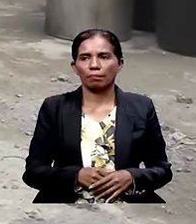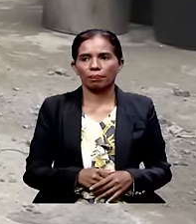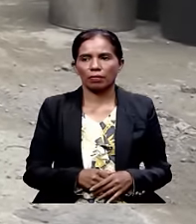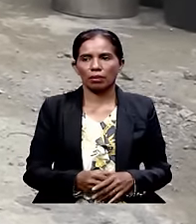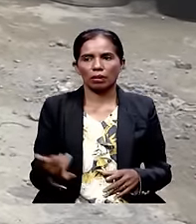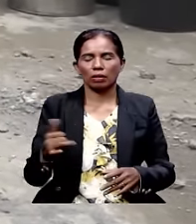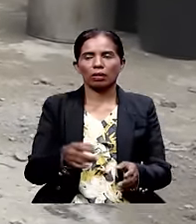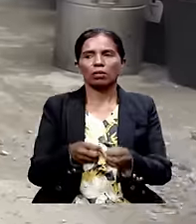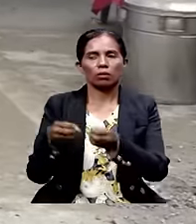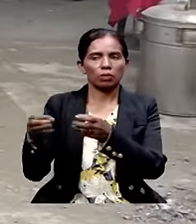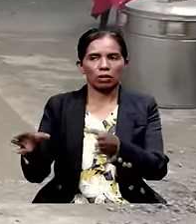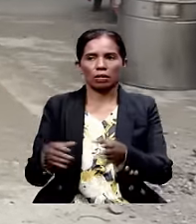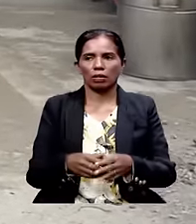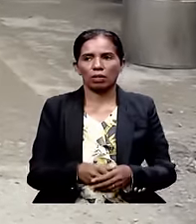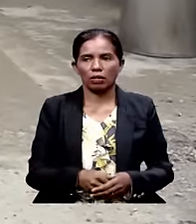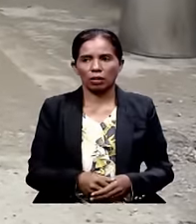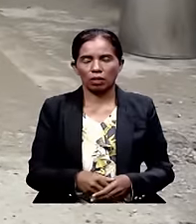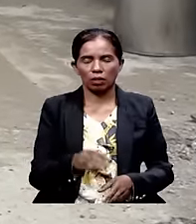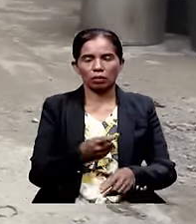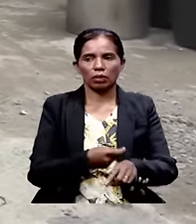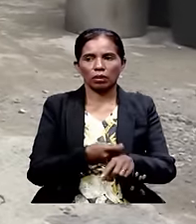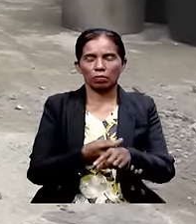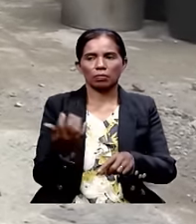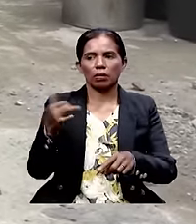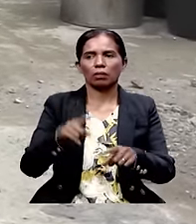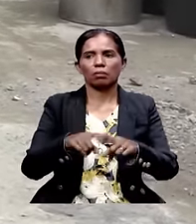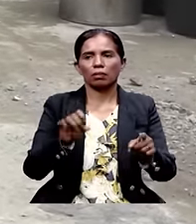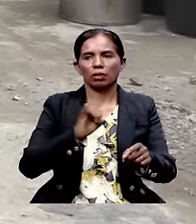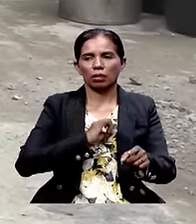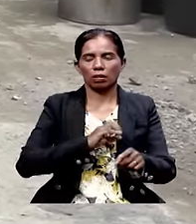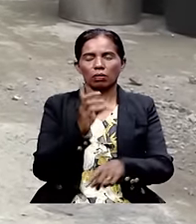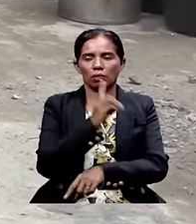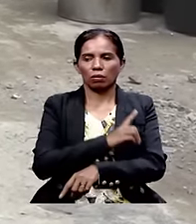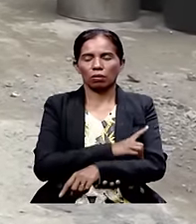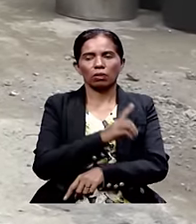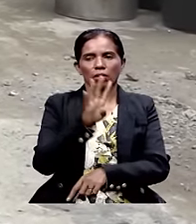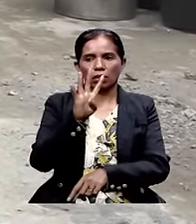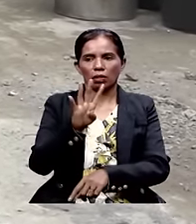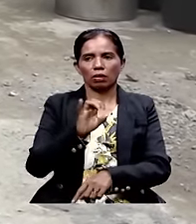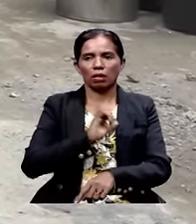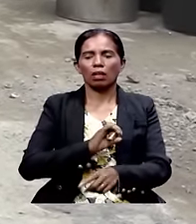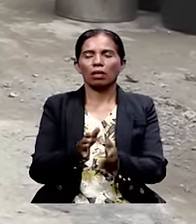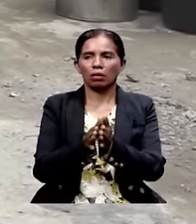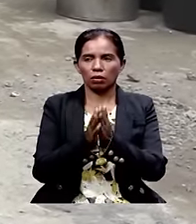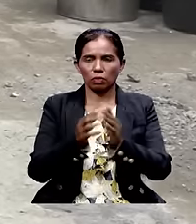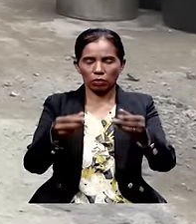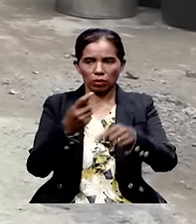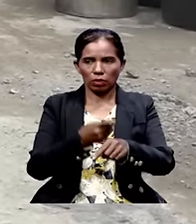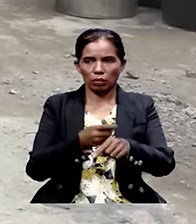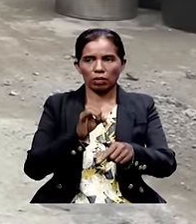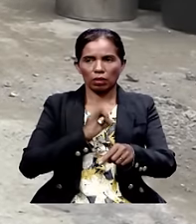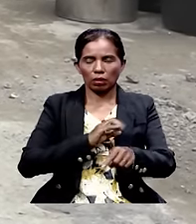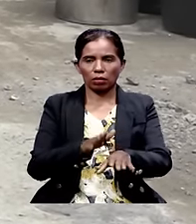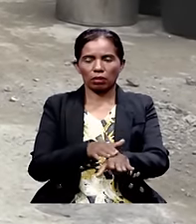Sira larane husik lai ba. Prolonga tempu lai basira. Mai be hau lorong hate. Ho ida ne mak hau husu. Fo tempu bahau